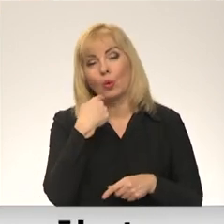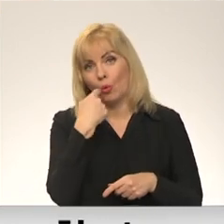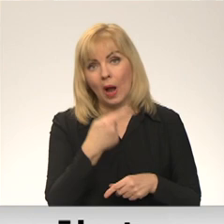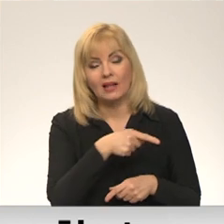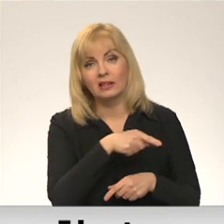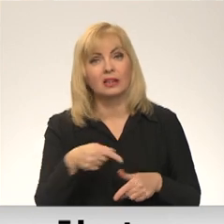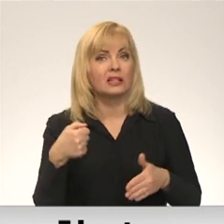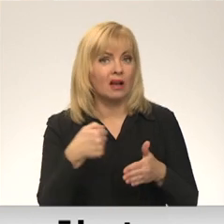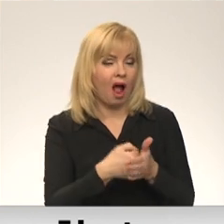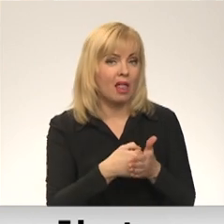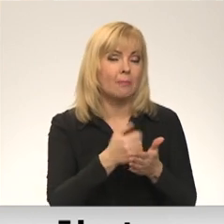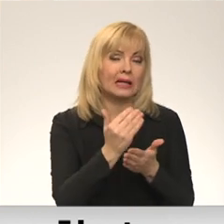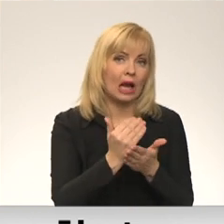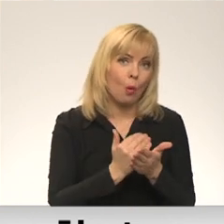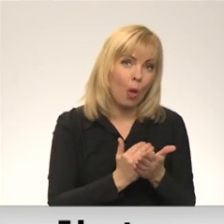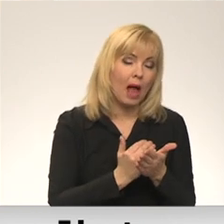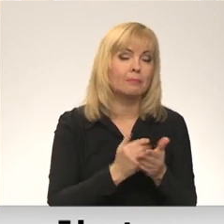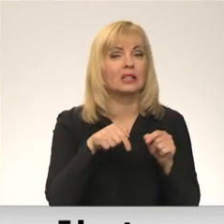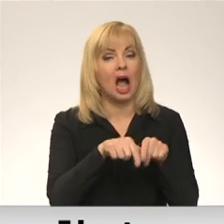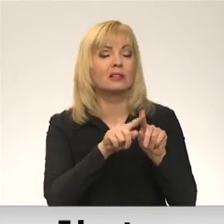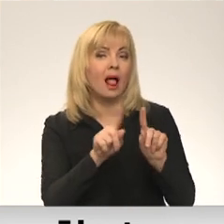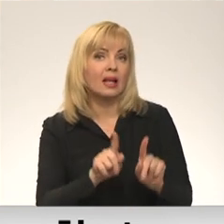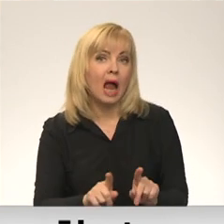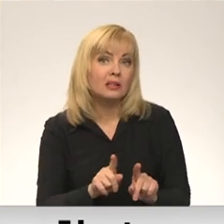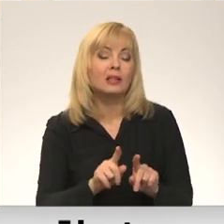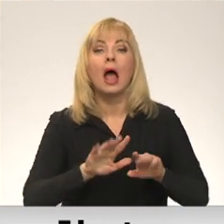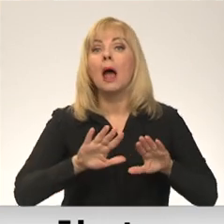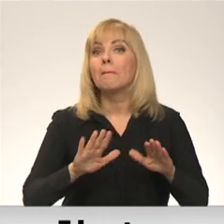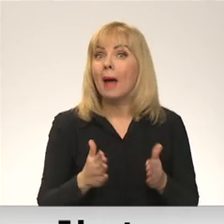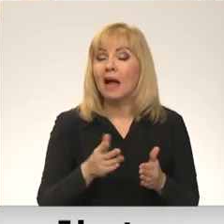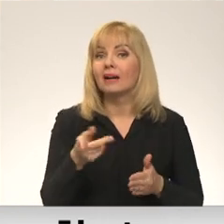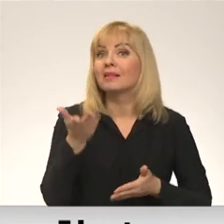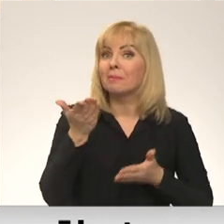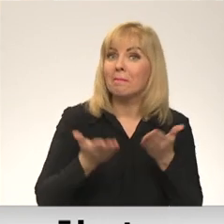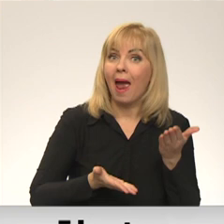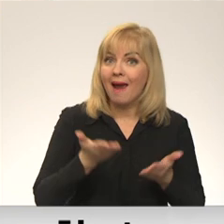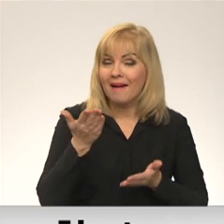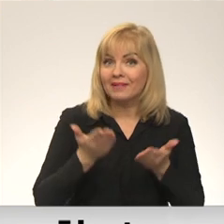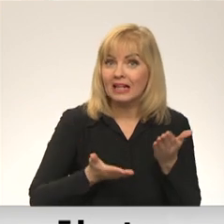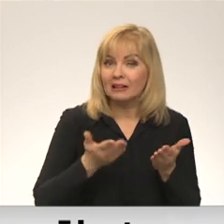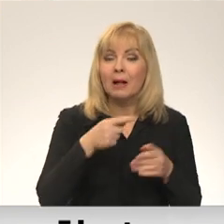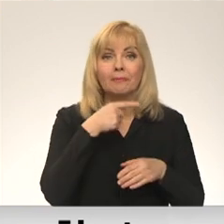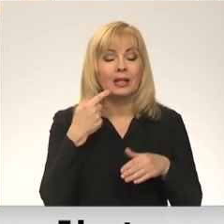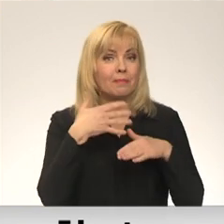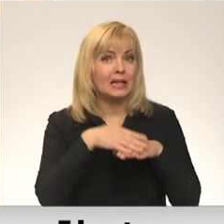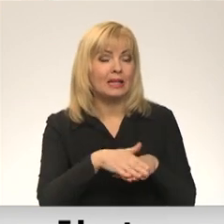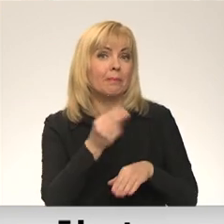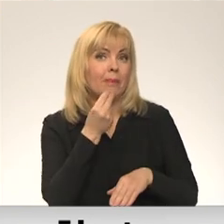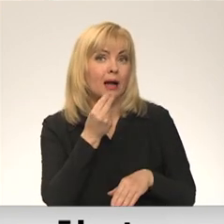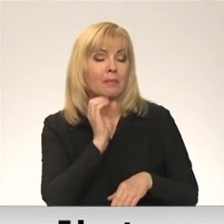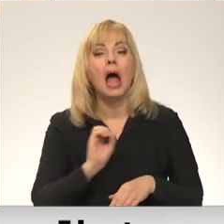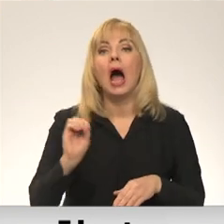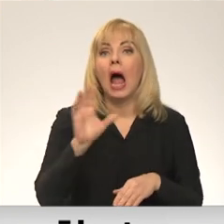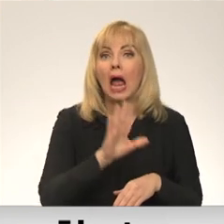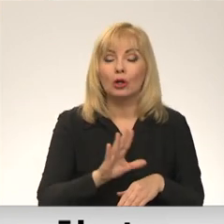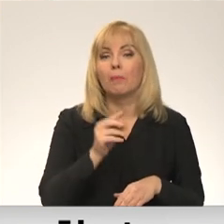visas regulējumu lietas. Bet, teiksim, ja tie, kas mēģina integrēt pārtikā, un Eiropā tā